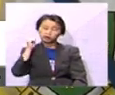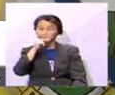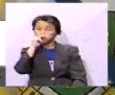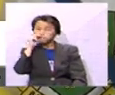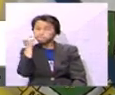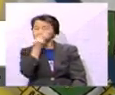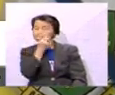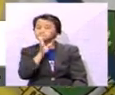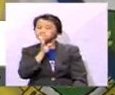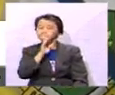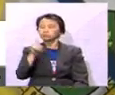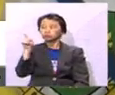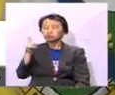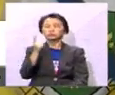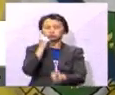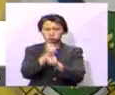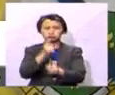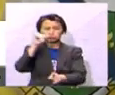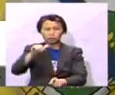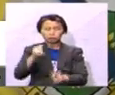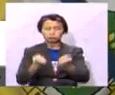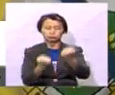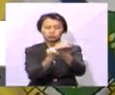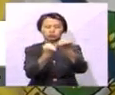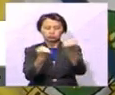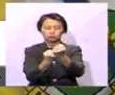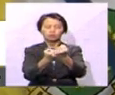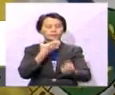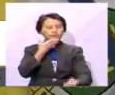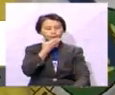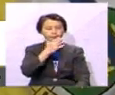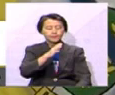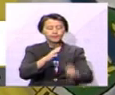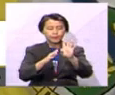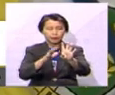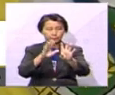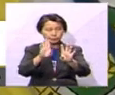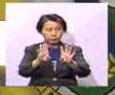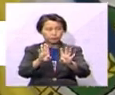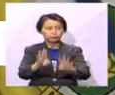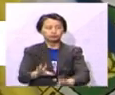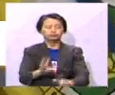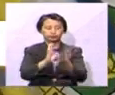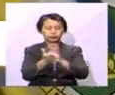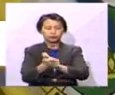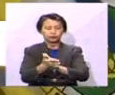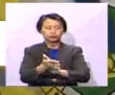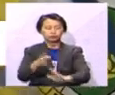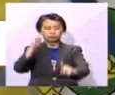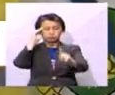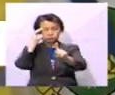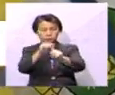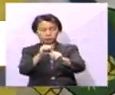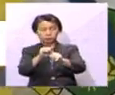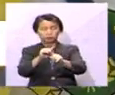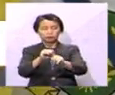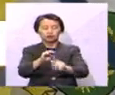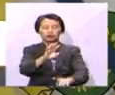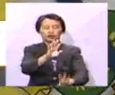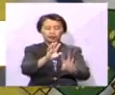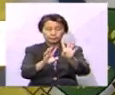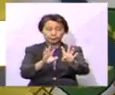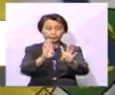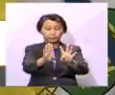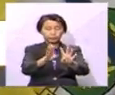berkata yang dia memang menyokong segala pergerakan-pergerakan belia terutama dalam negara kita ini. Jadi matlamat gerakan Belia 4B ini